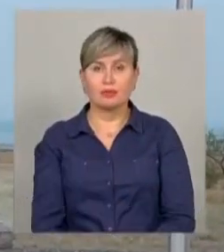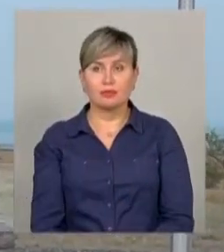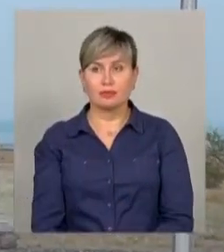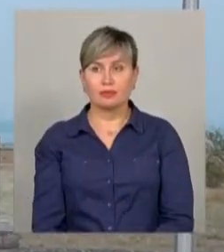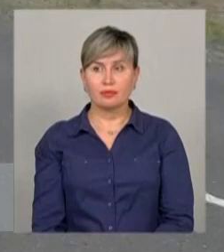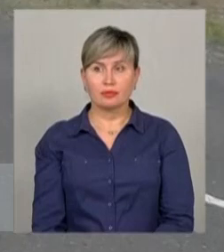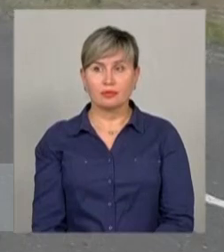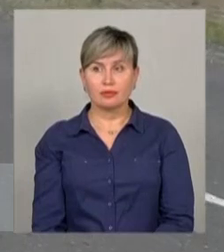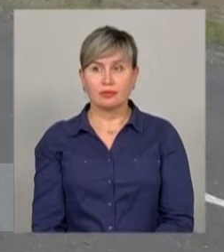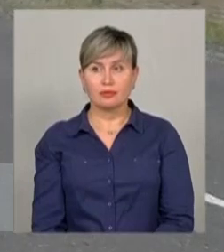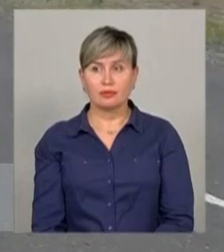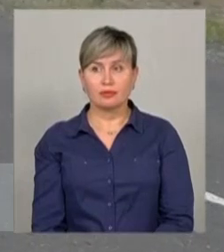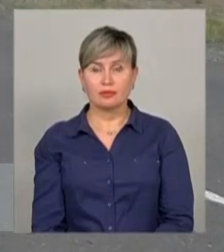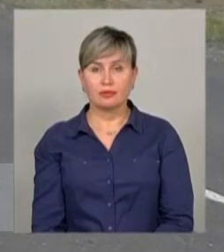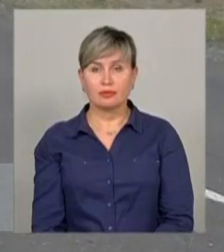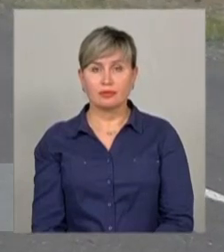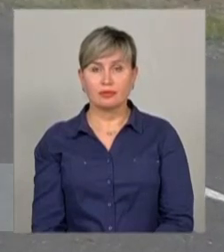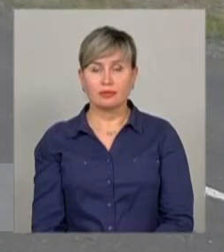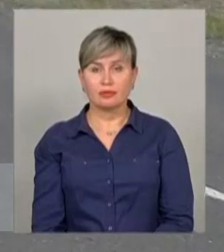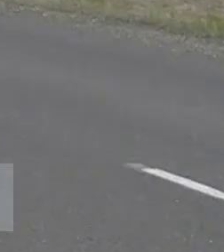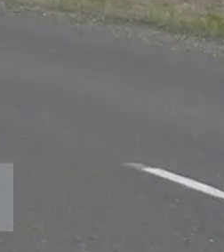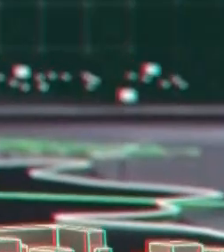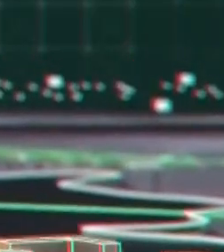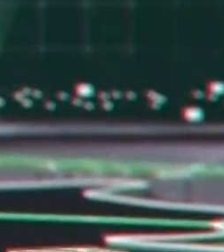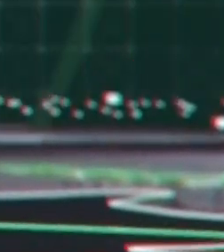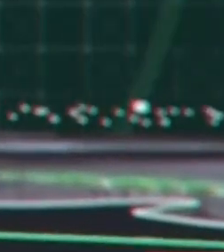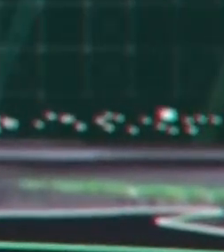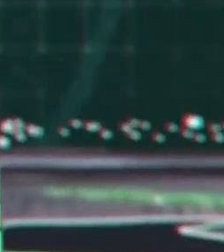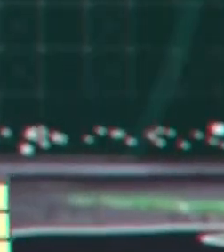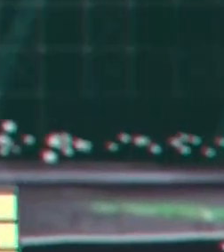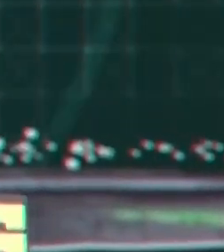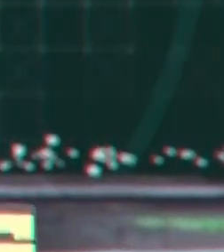Ялкунжан Ашимжанов, телеканал Алматы, Жетысусская область.